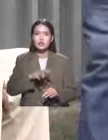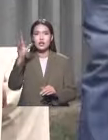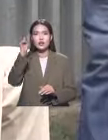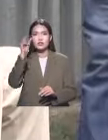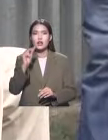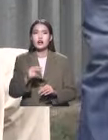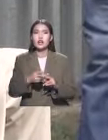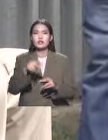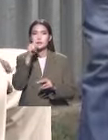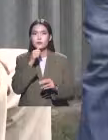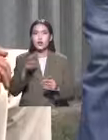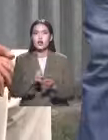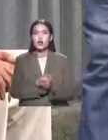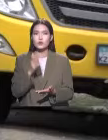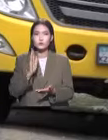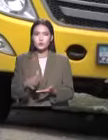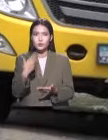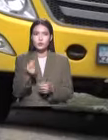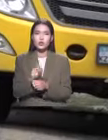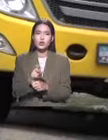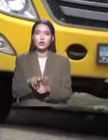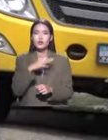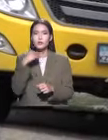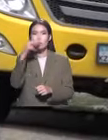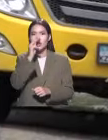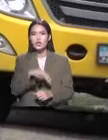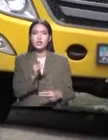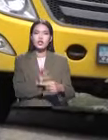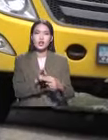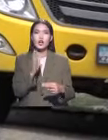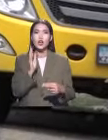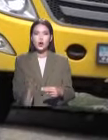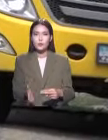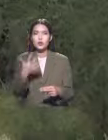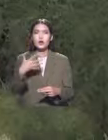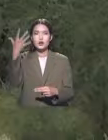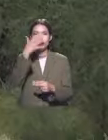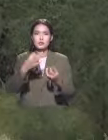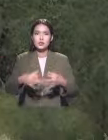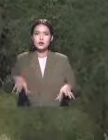перзентінің мәйітін алып қайтты. Бұл оқиғаға қатысы бар тұлғалардың кінәсі дәлелденсе, олар 5 жылға дейінгі